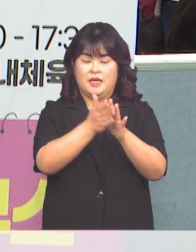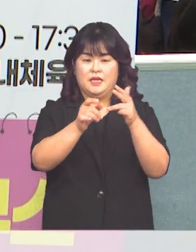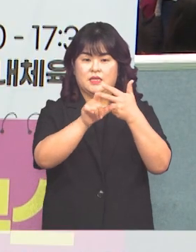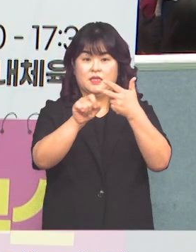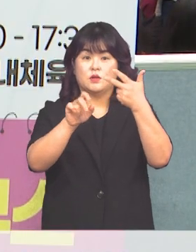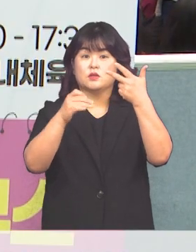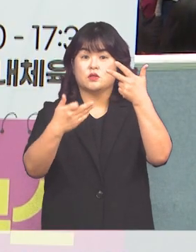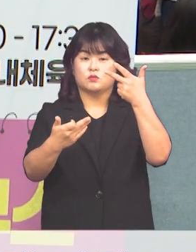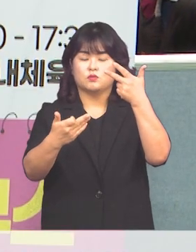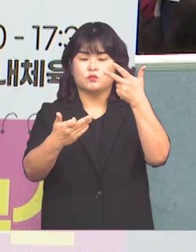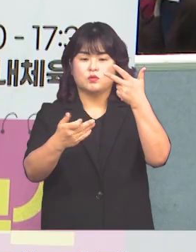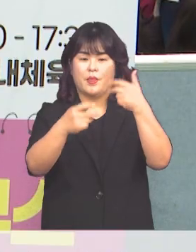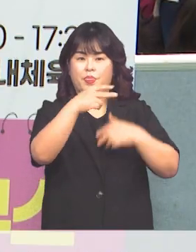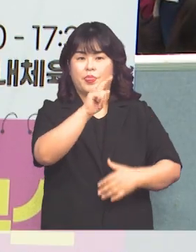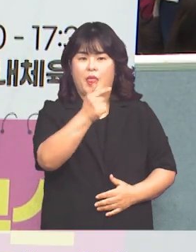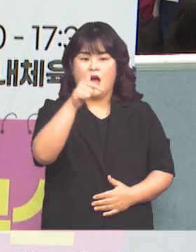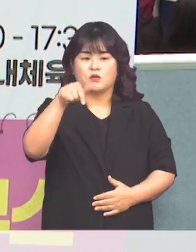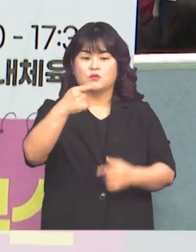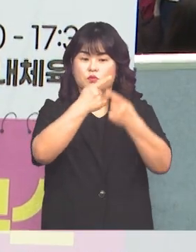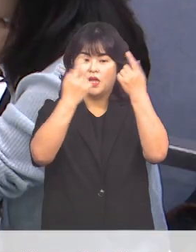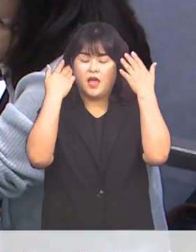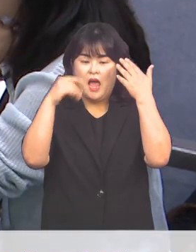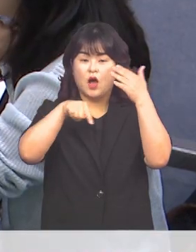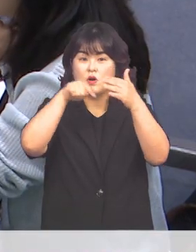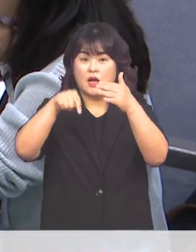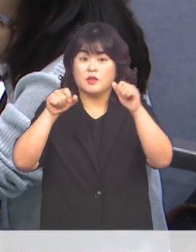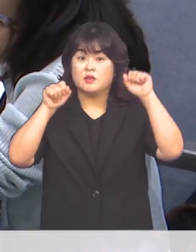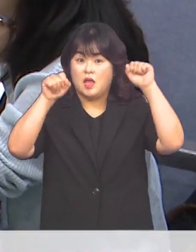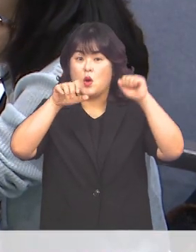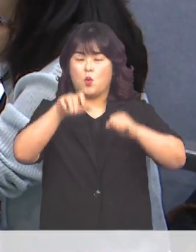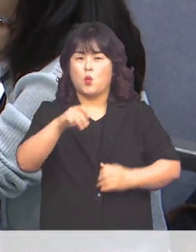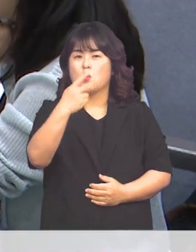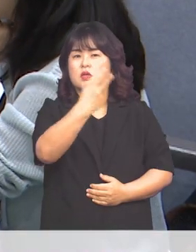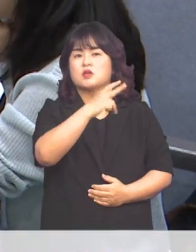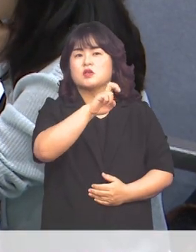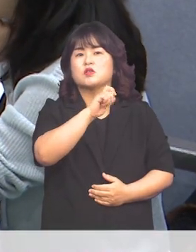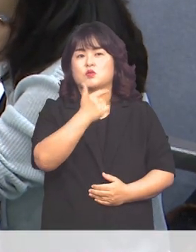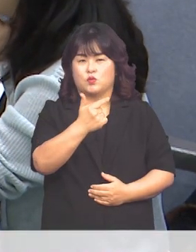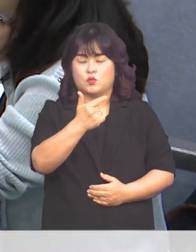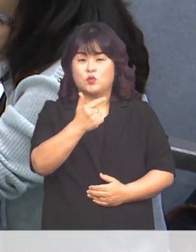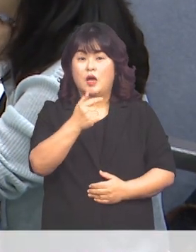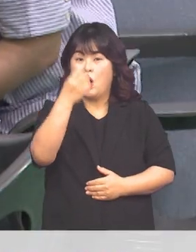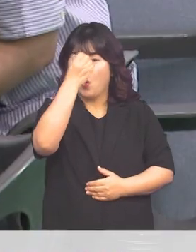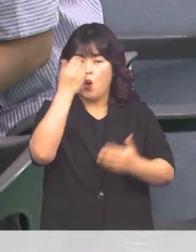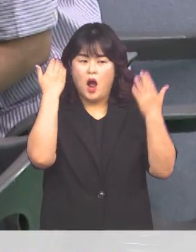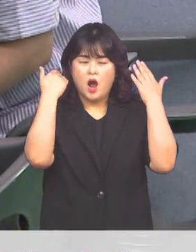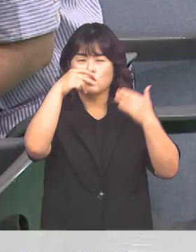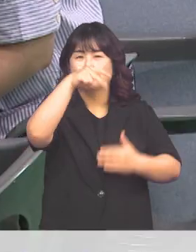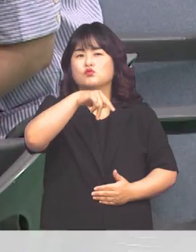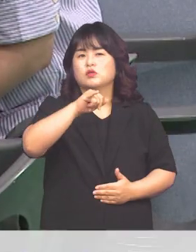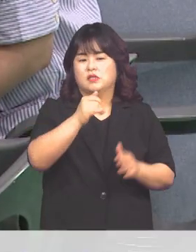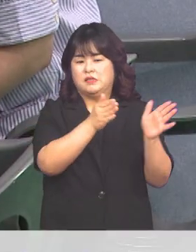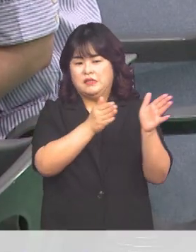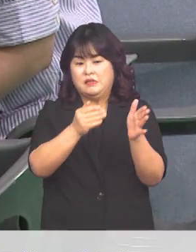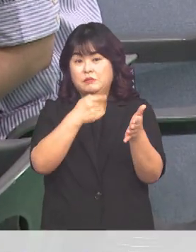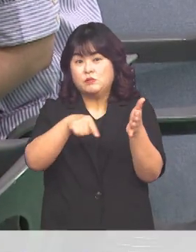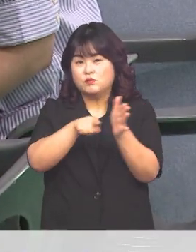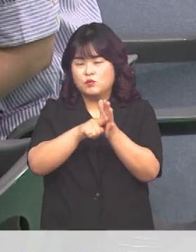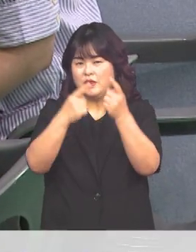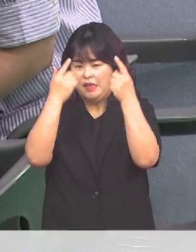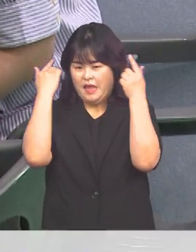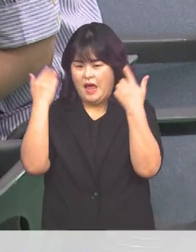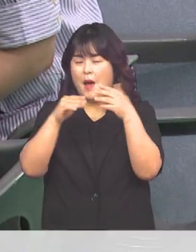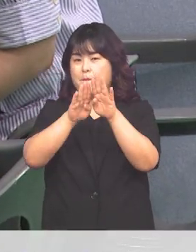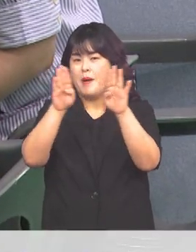용인특례시는 지난 19일 단국대학교 실내체육관에서 2026학년도 수시대비 대학 입시박람회를 개최했습니다.